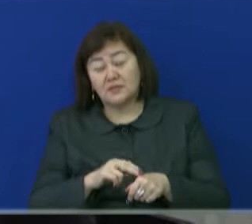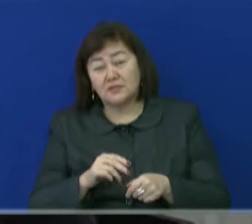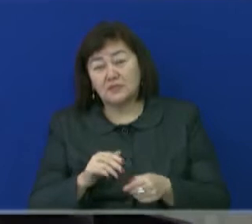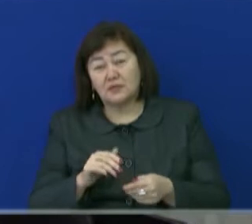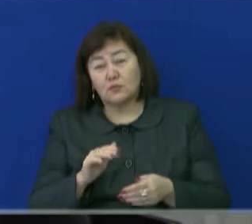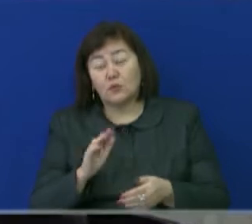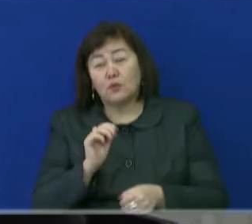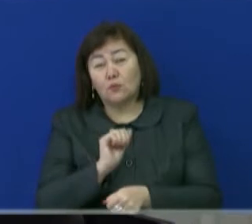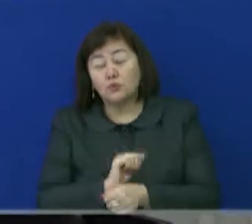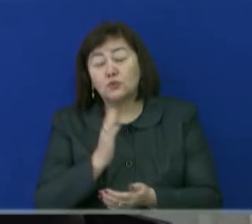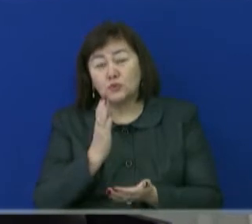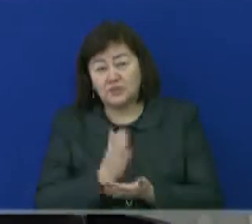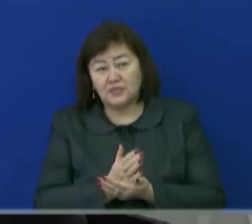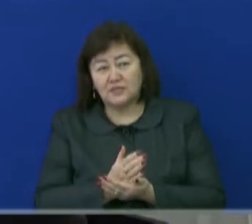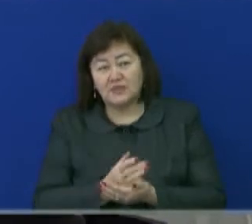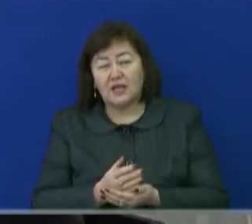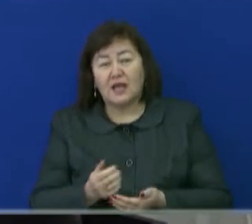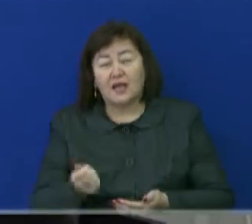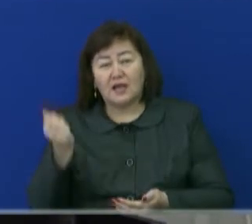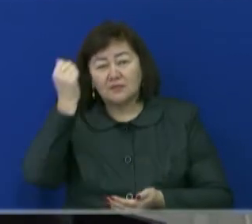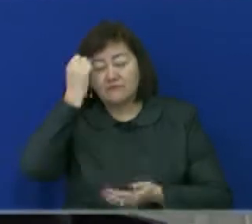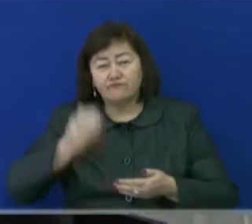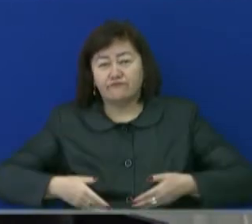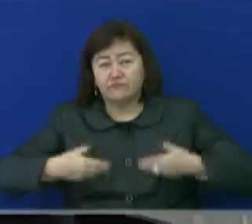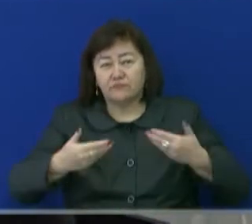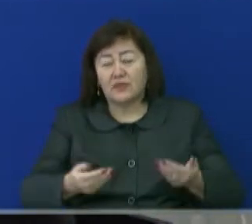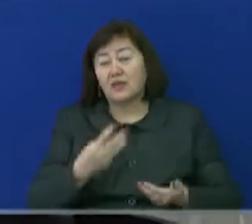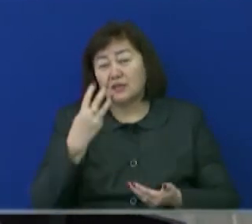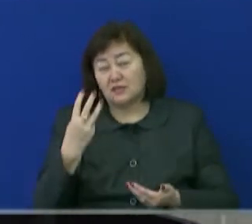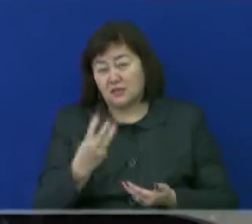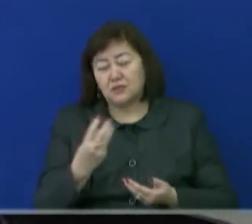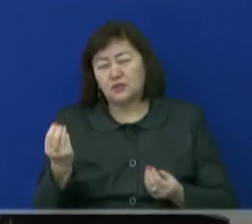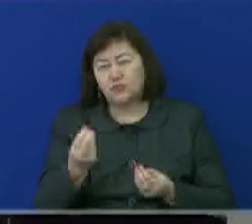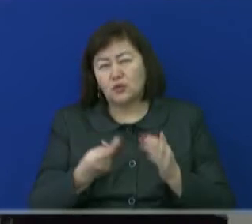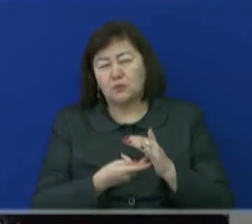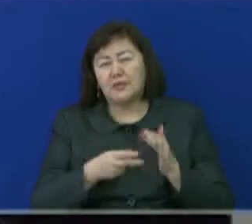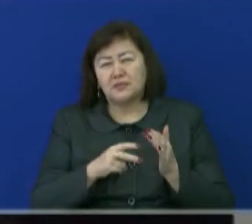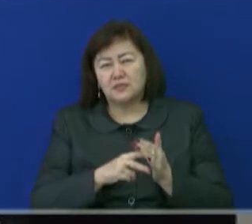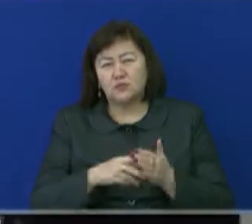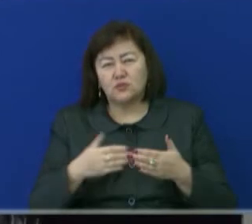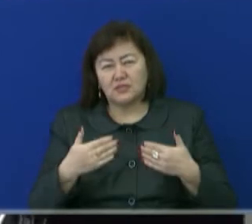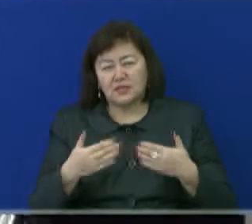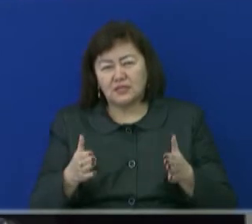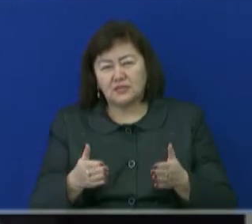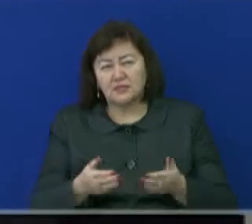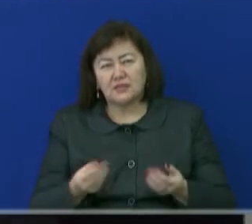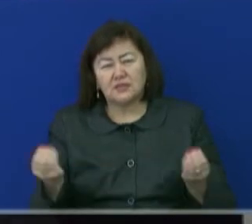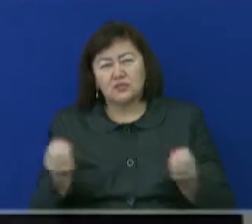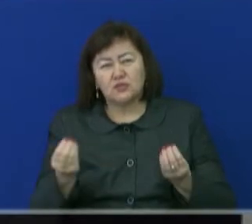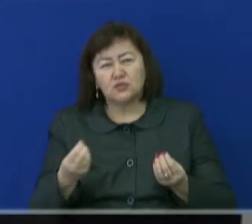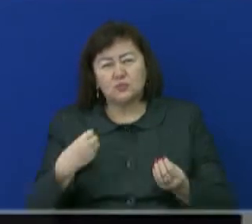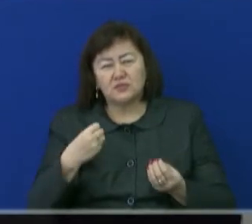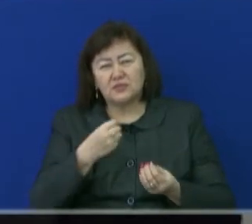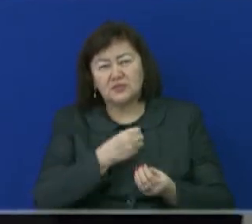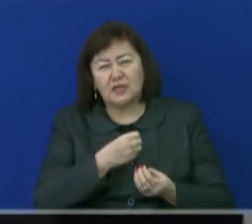берілді. Әкімшіліктен үшінші қарастырып жатыр. Одан басқа өзіміз қарастырып